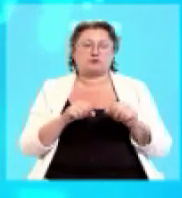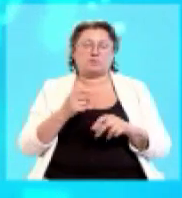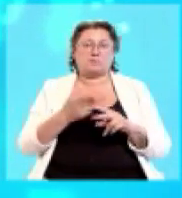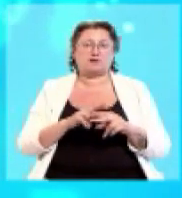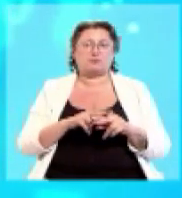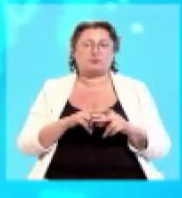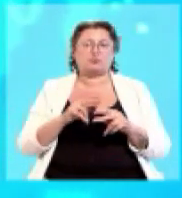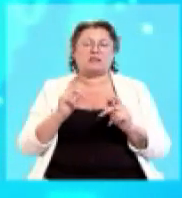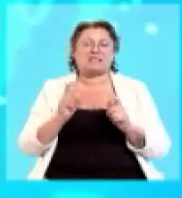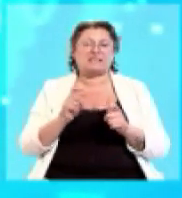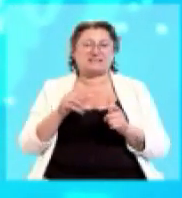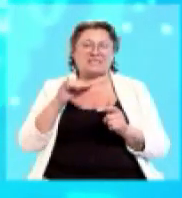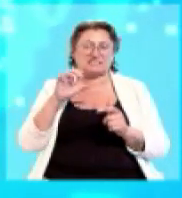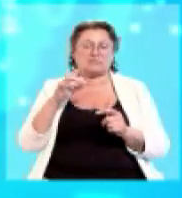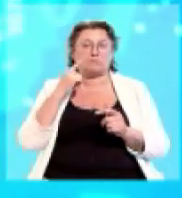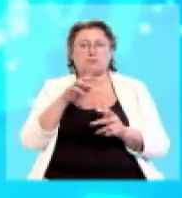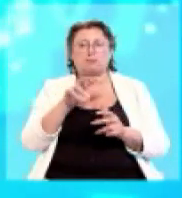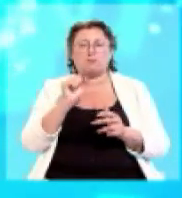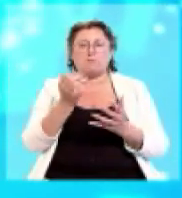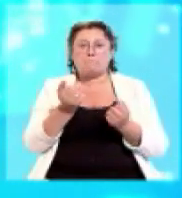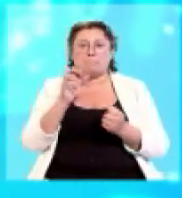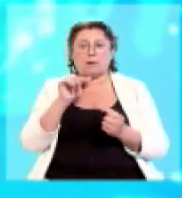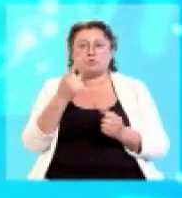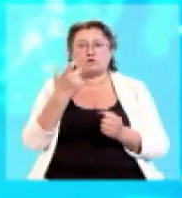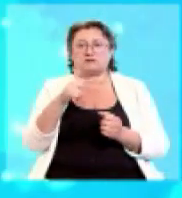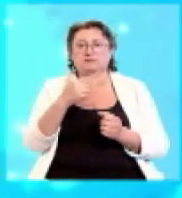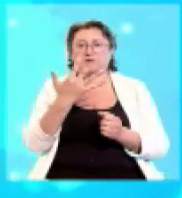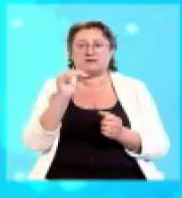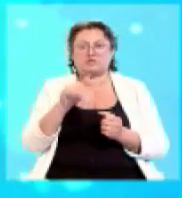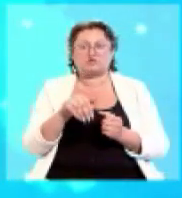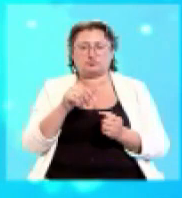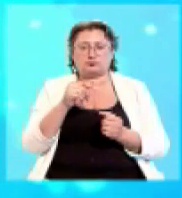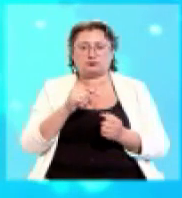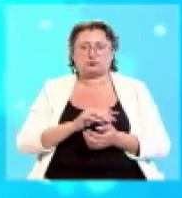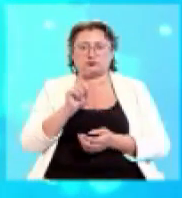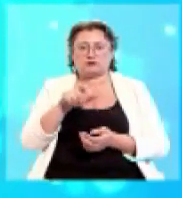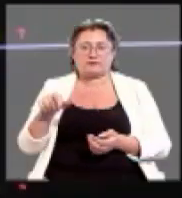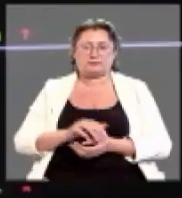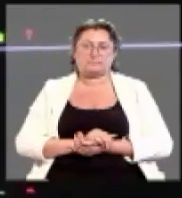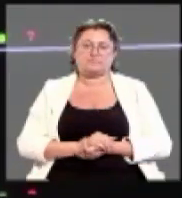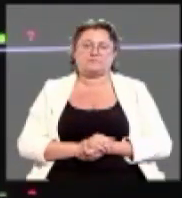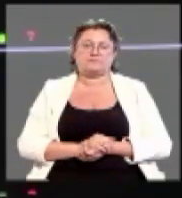итогам тестирования предельные баллы набрали около 135 тысяч абитуриентов.